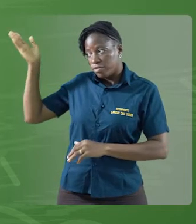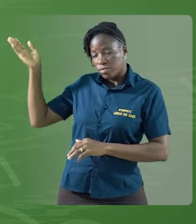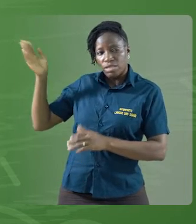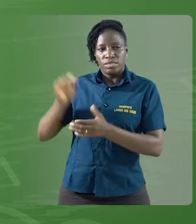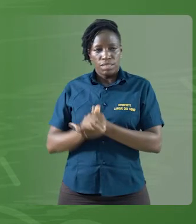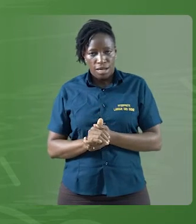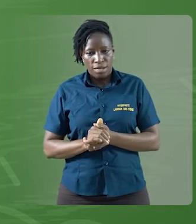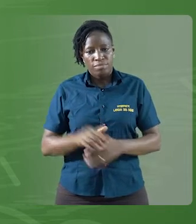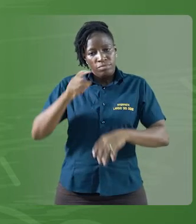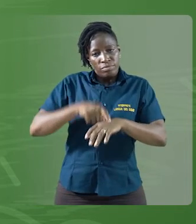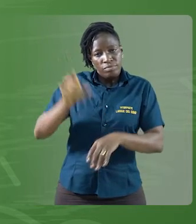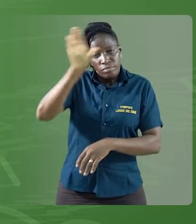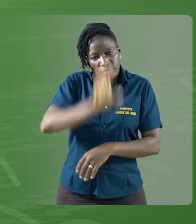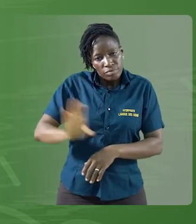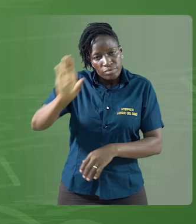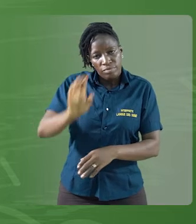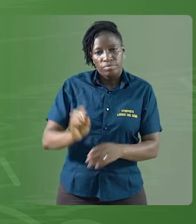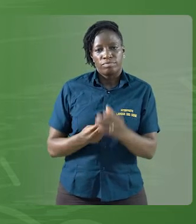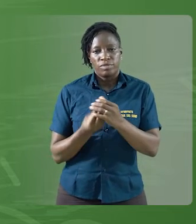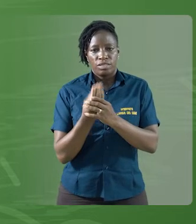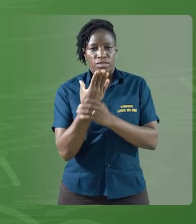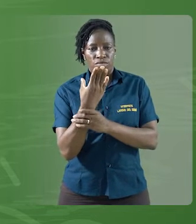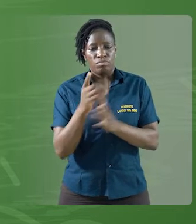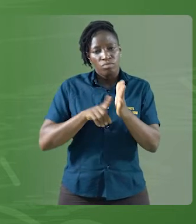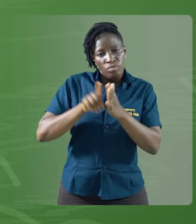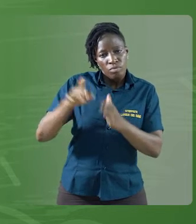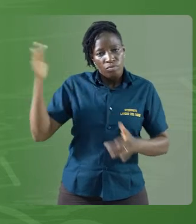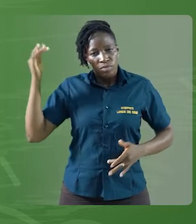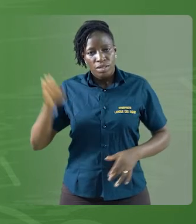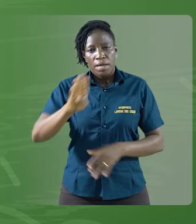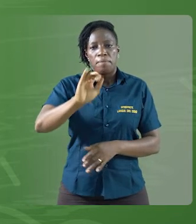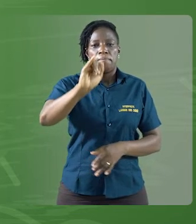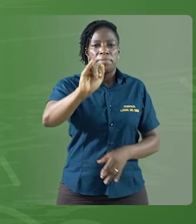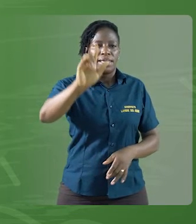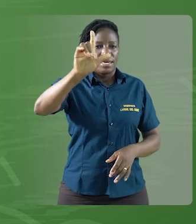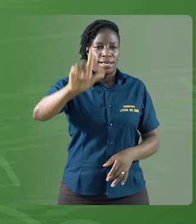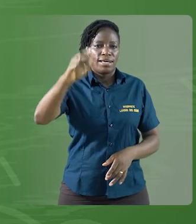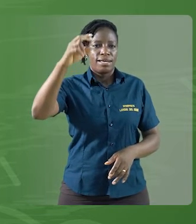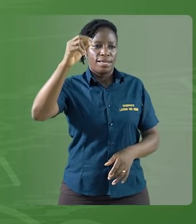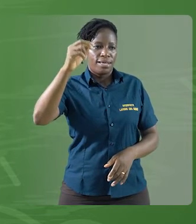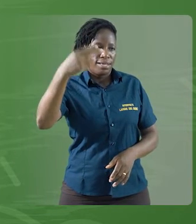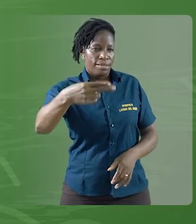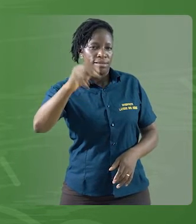le cycle de développement de l'agent pathogène de la bilharziose.